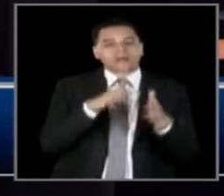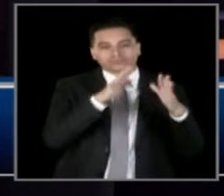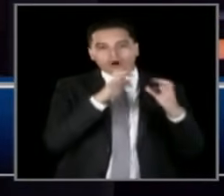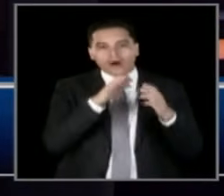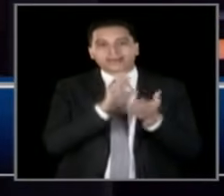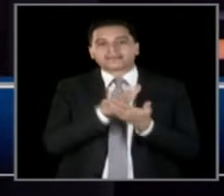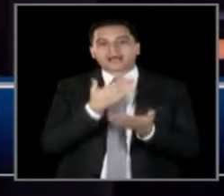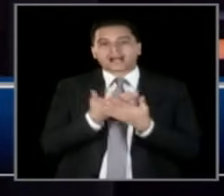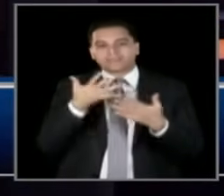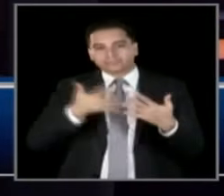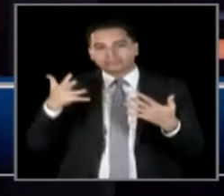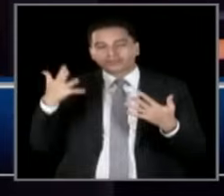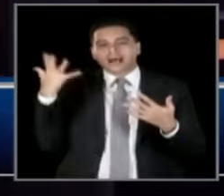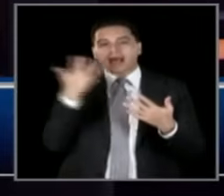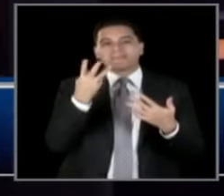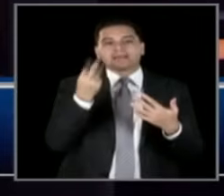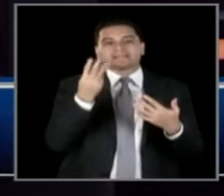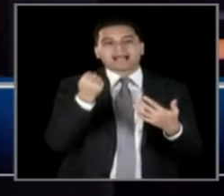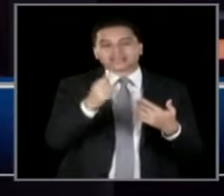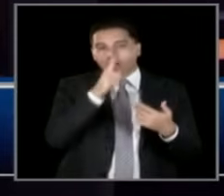أشهر رواياته الحصار